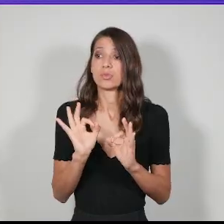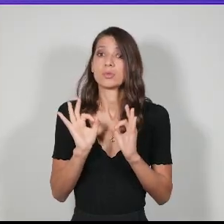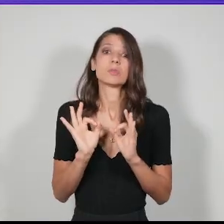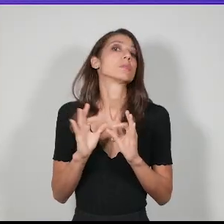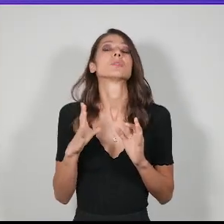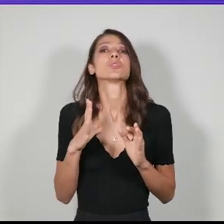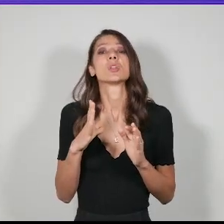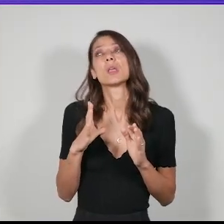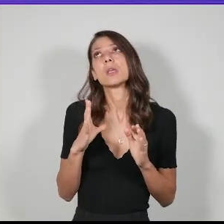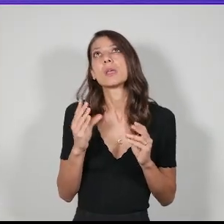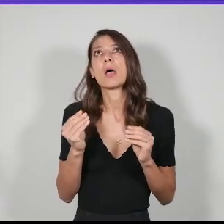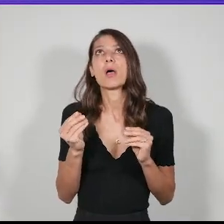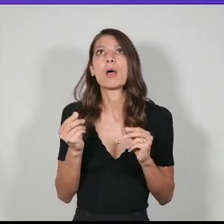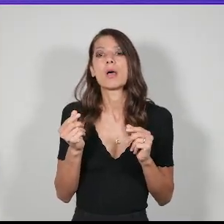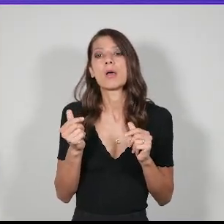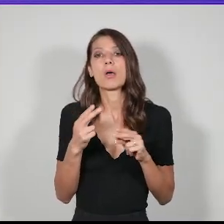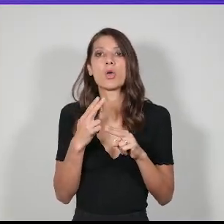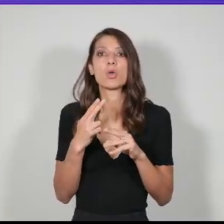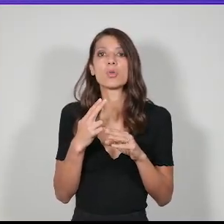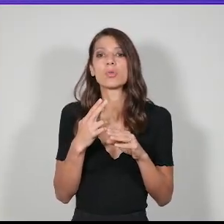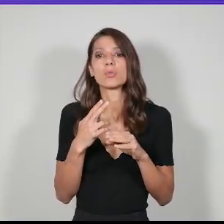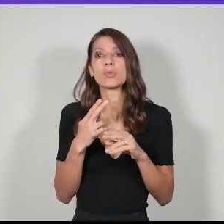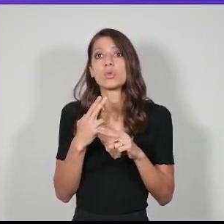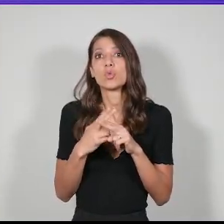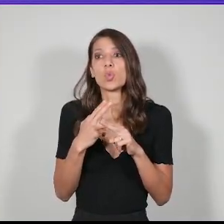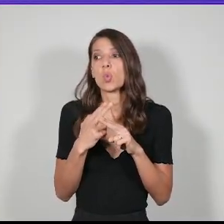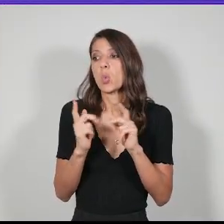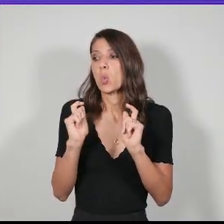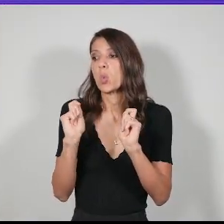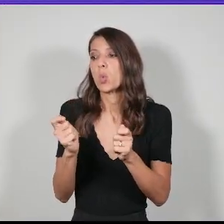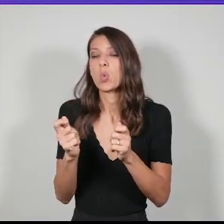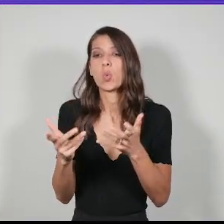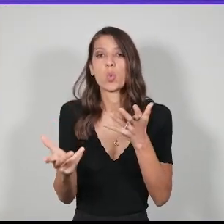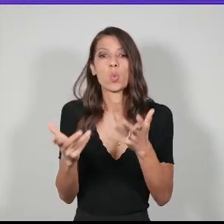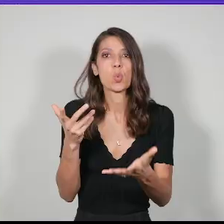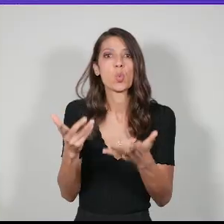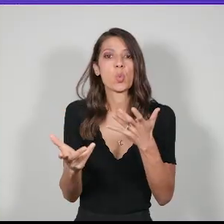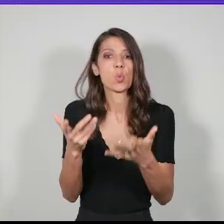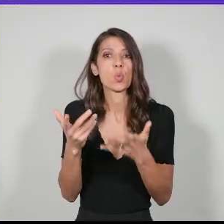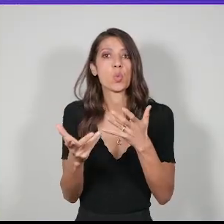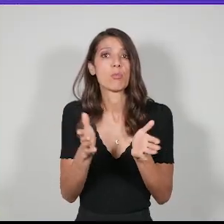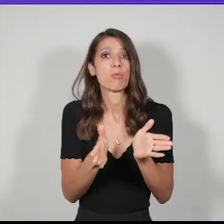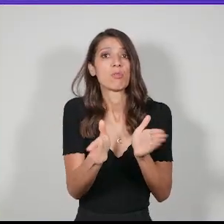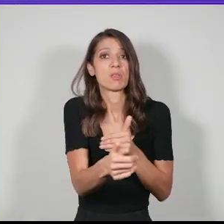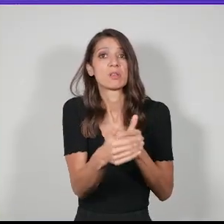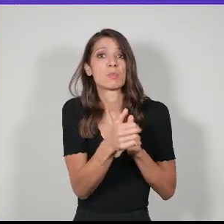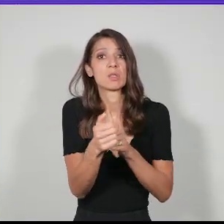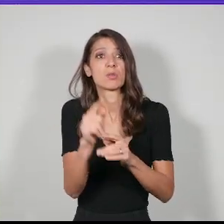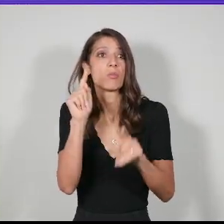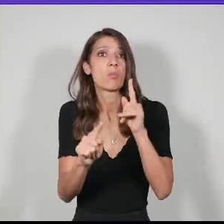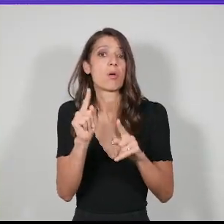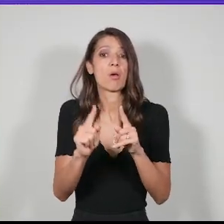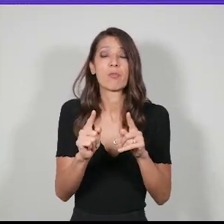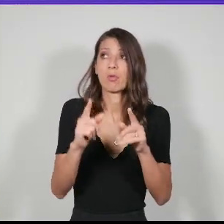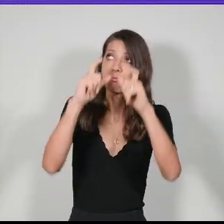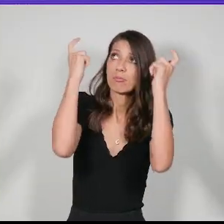une appellation non contrôlée et non contrôlable de case managers qui peut-être des fois n'en sont pas,